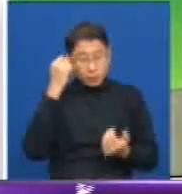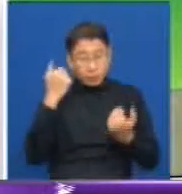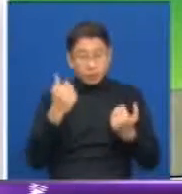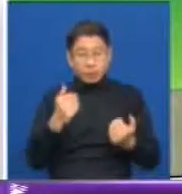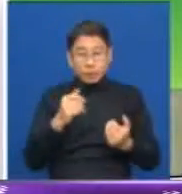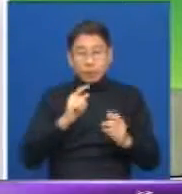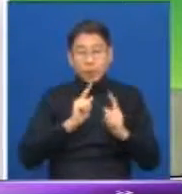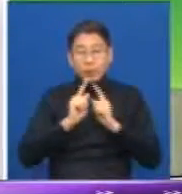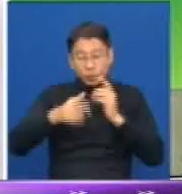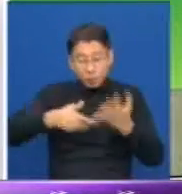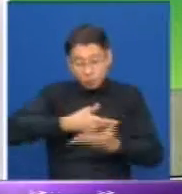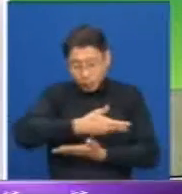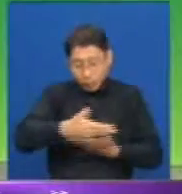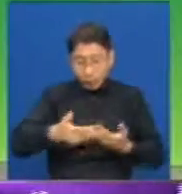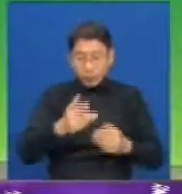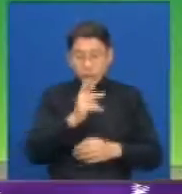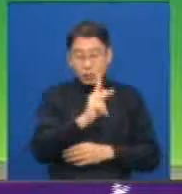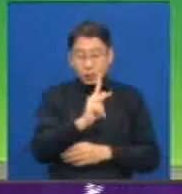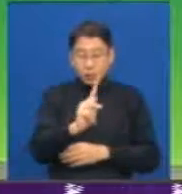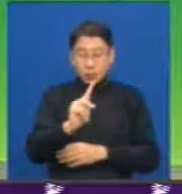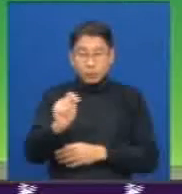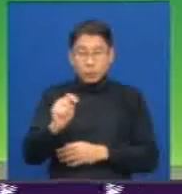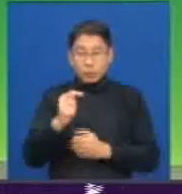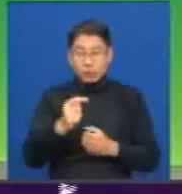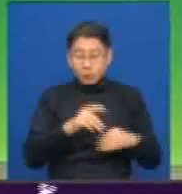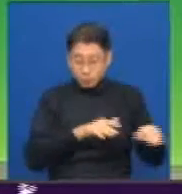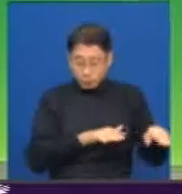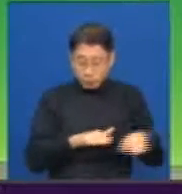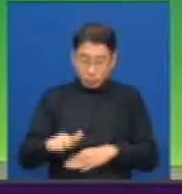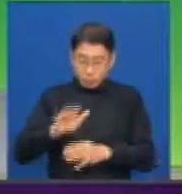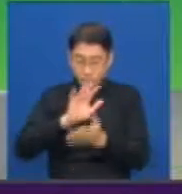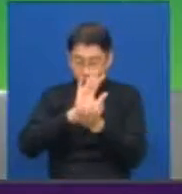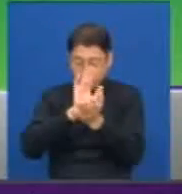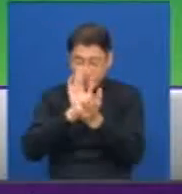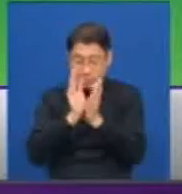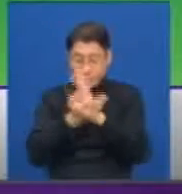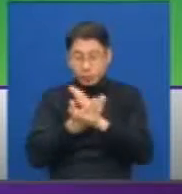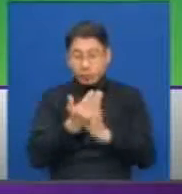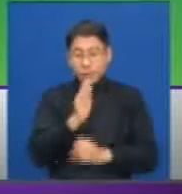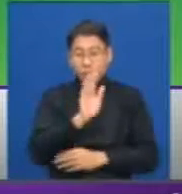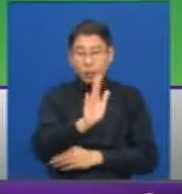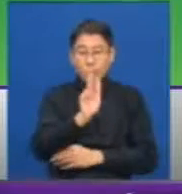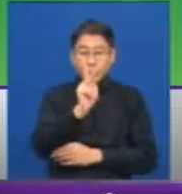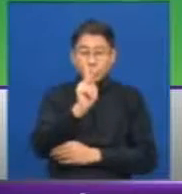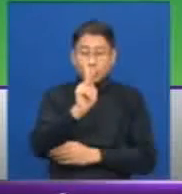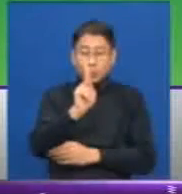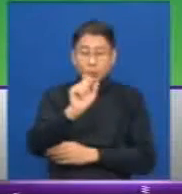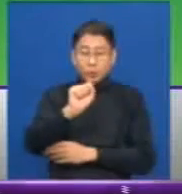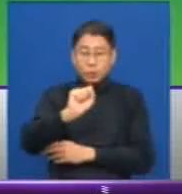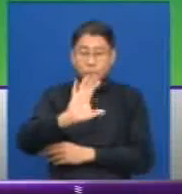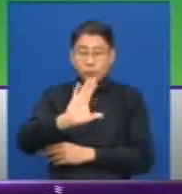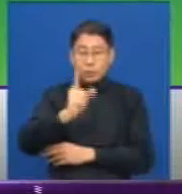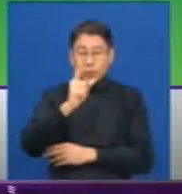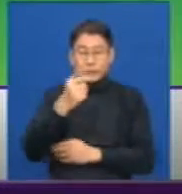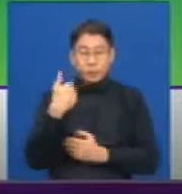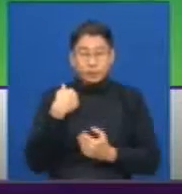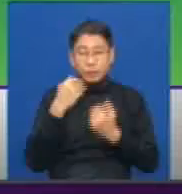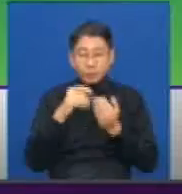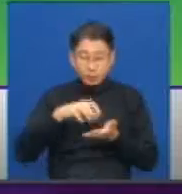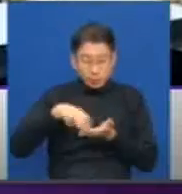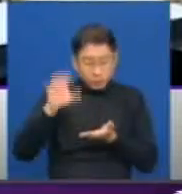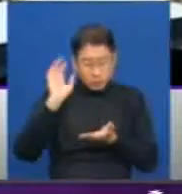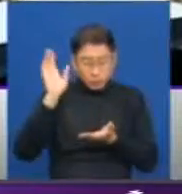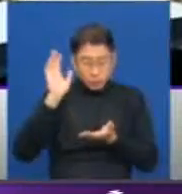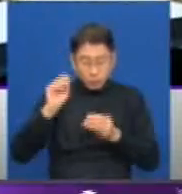การเลือกตั้งหรือกกต.กับคณะทำงานเตรียมความพร้อมเพื่อการปฏิรูปของคณะรักษาความสงบแห่งชาติหรือคสช.เพื่อรายงาน